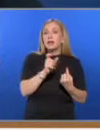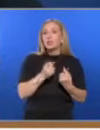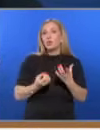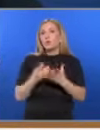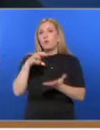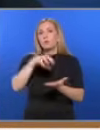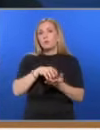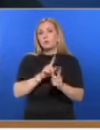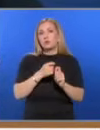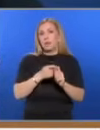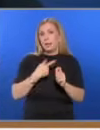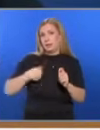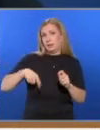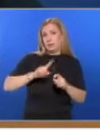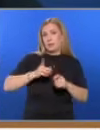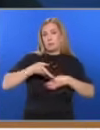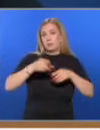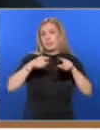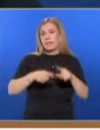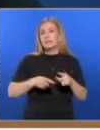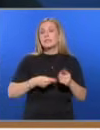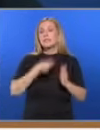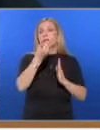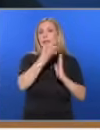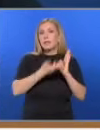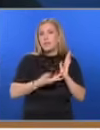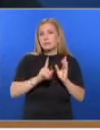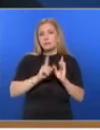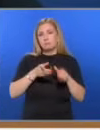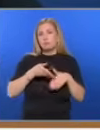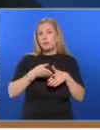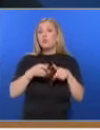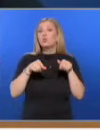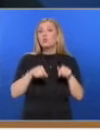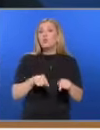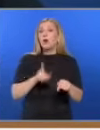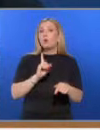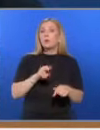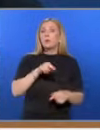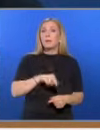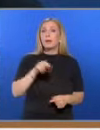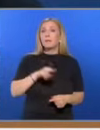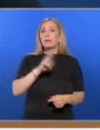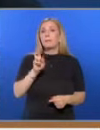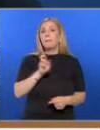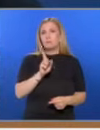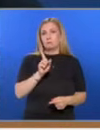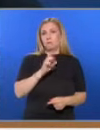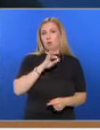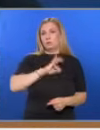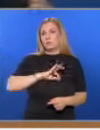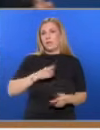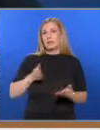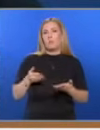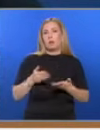направи. Ние не подкрепяме тази декларация, нито ще подкрепим това, което ППДБ не успяха да